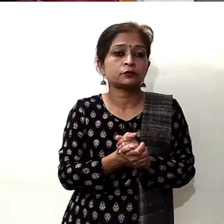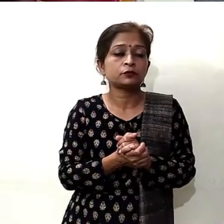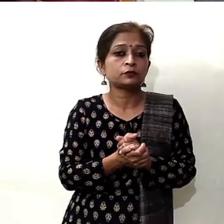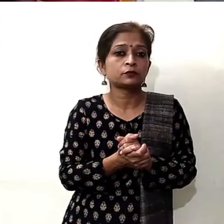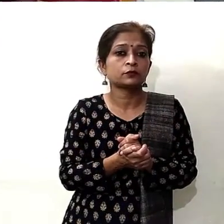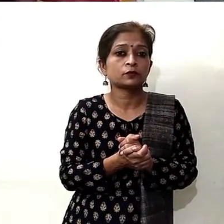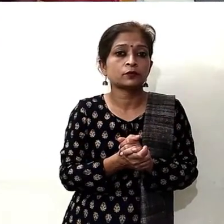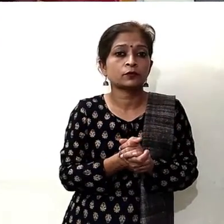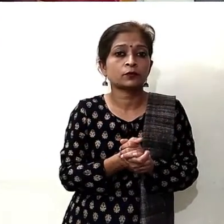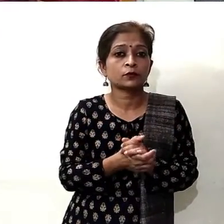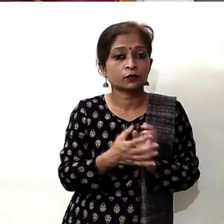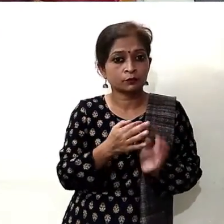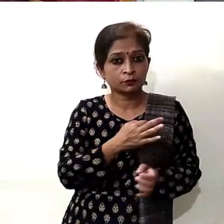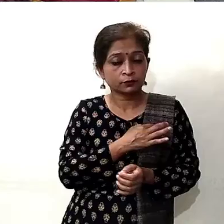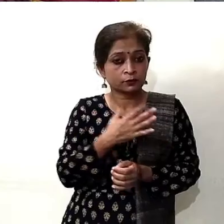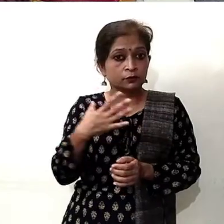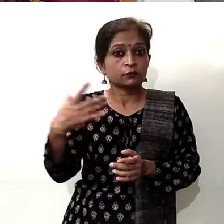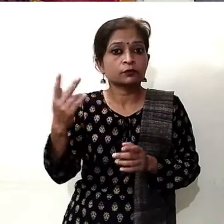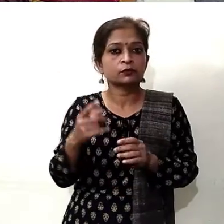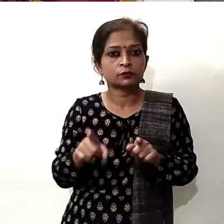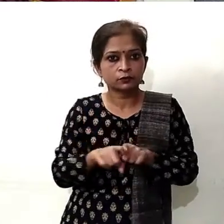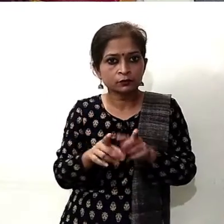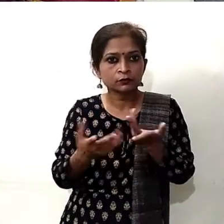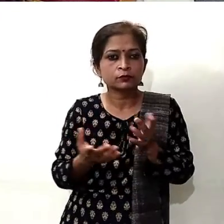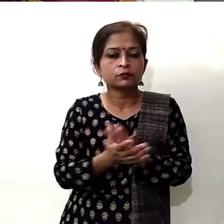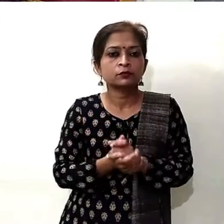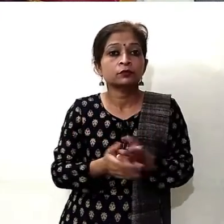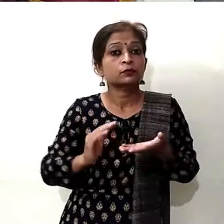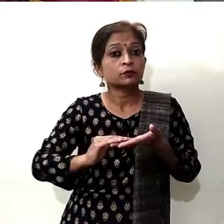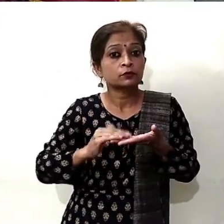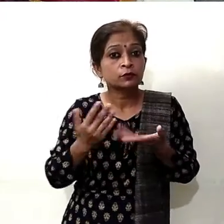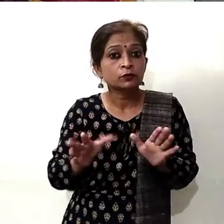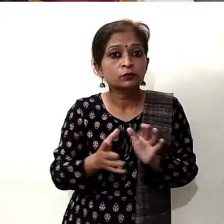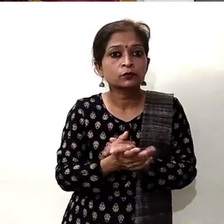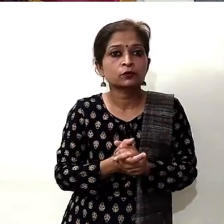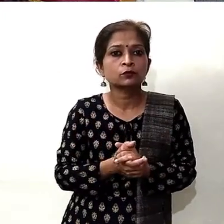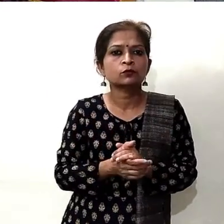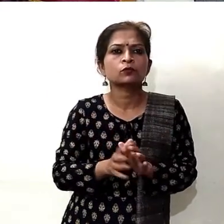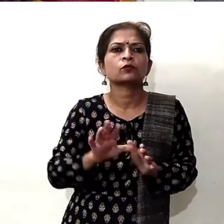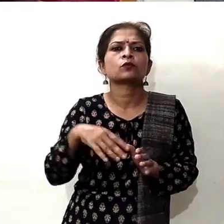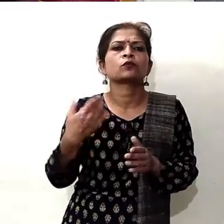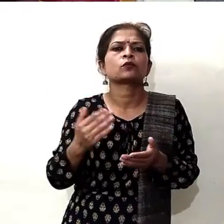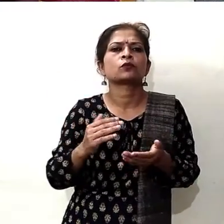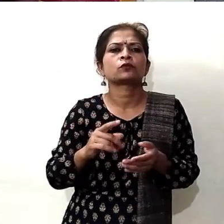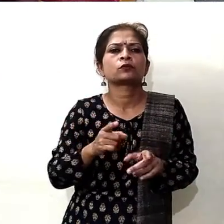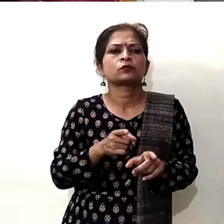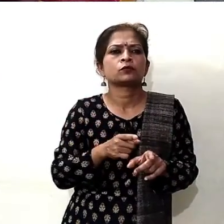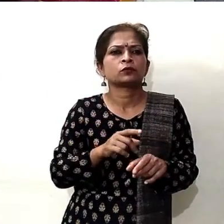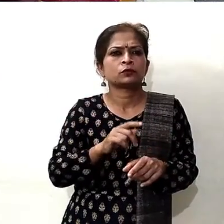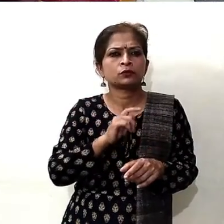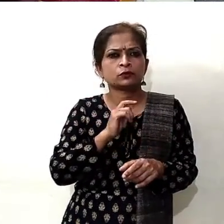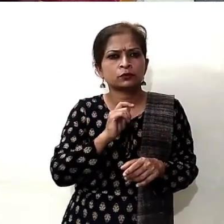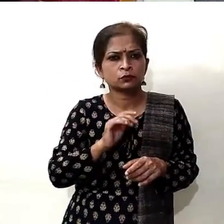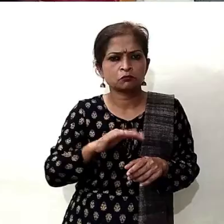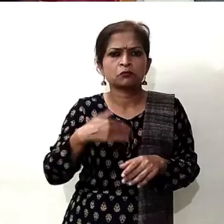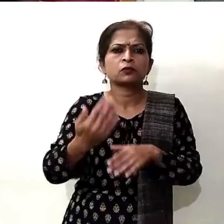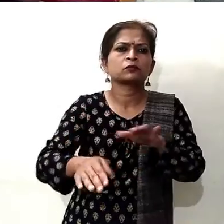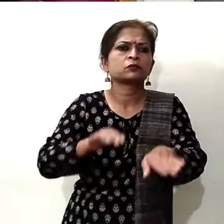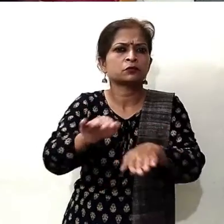दिव्यता की तरफ एक कदम होता है, गृहस्थ आश्रम, संन्यास्त आश्रम की तरफ का एक पायदान होता है।